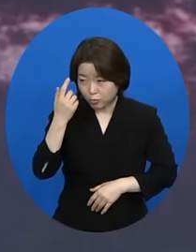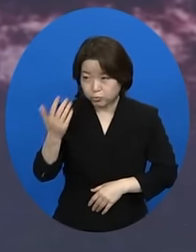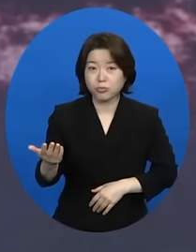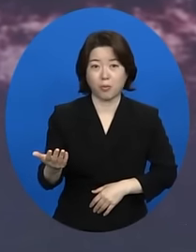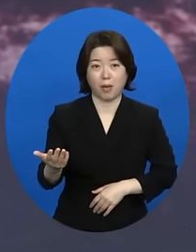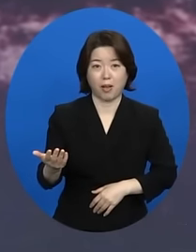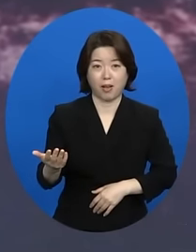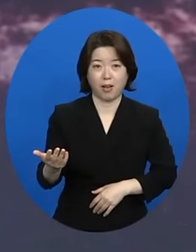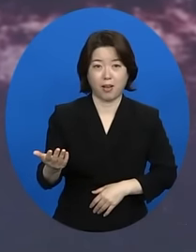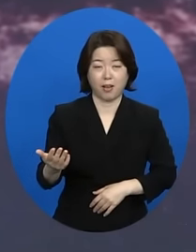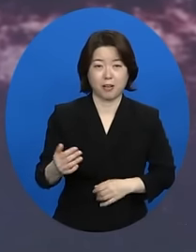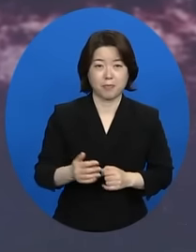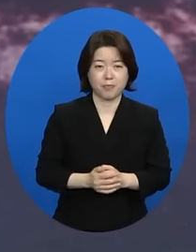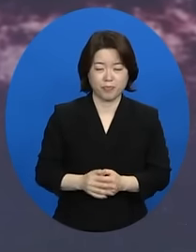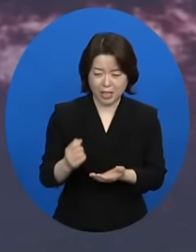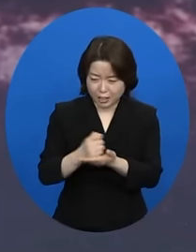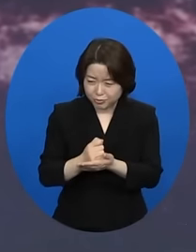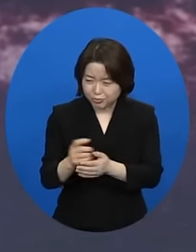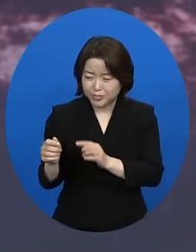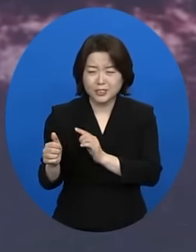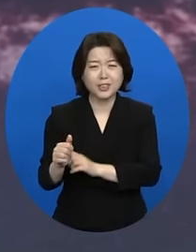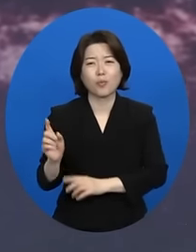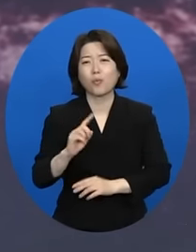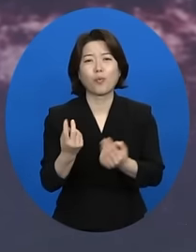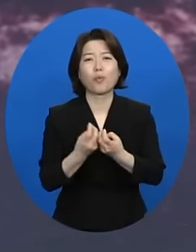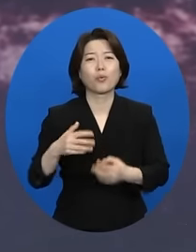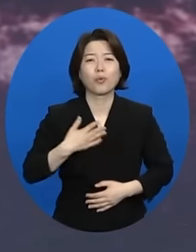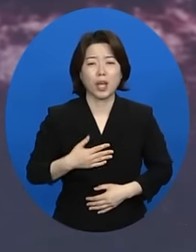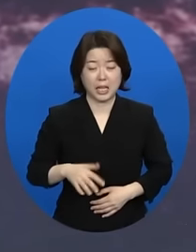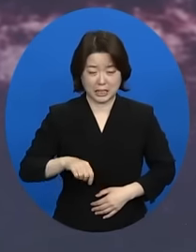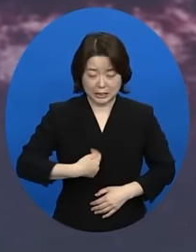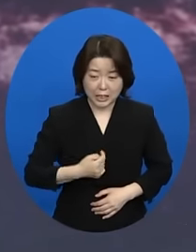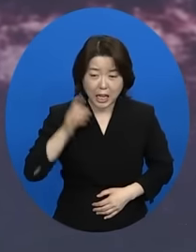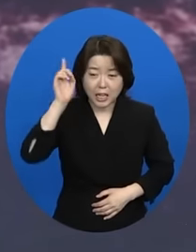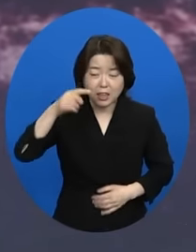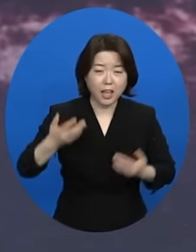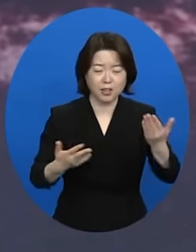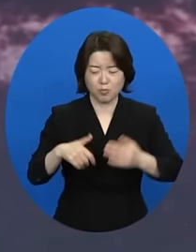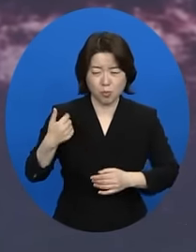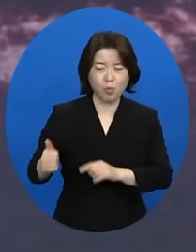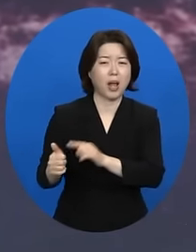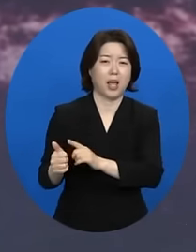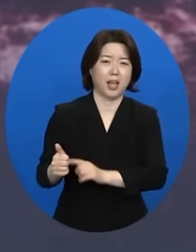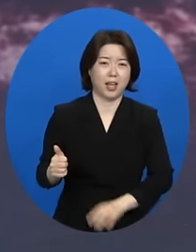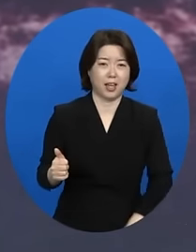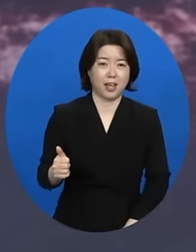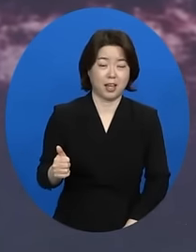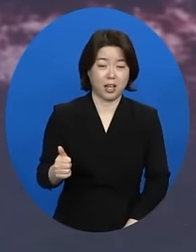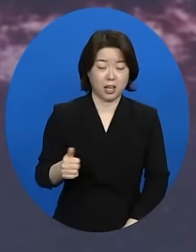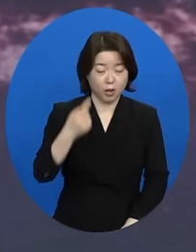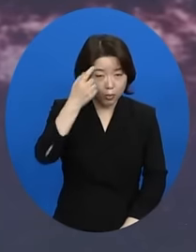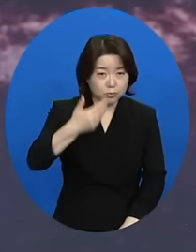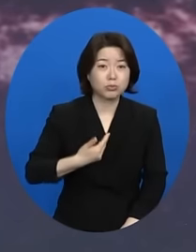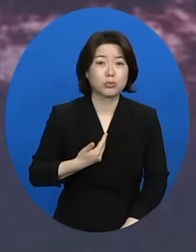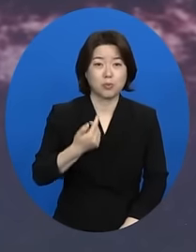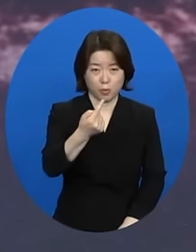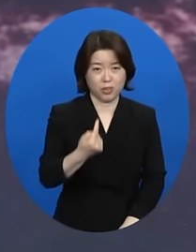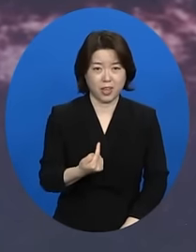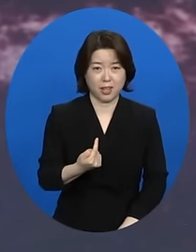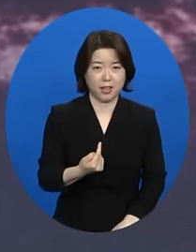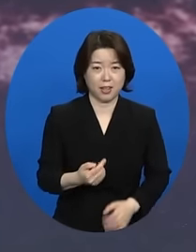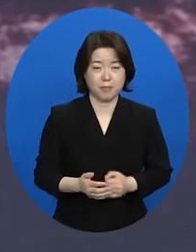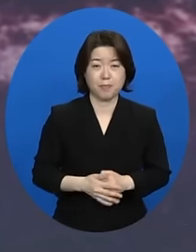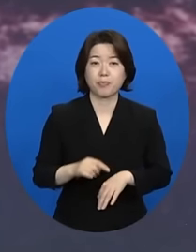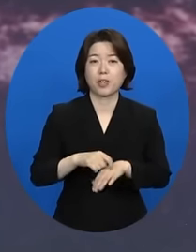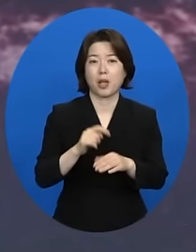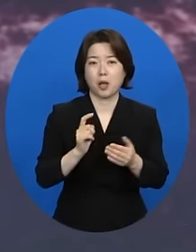것을 물으러 아니 이분이 그걸 어떻게 아냐고 이분이 자기도 자기 내일 일이 모르는데 그걸 찾으러 물으러 온다는 거예요.